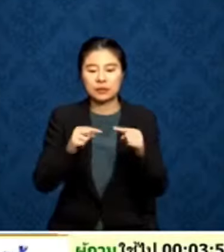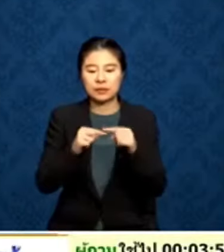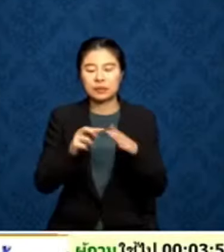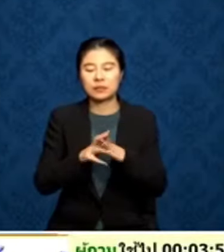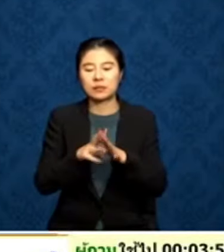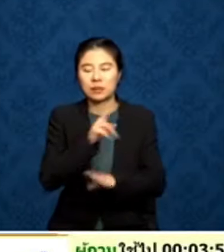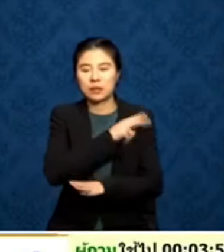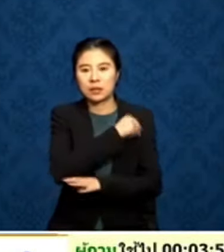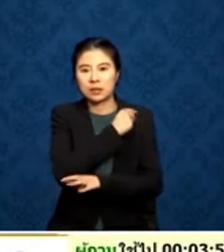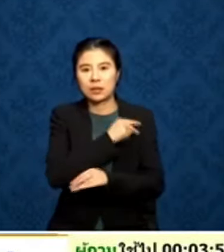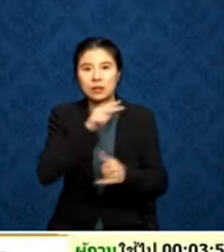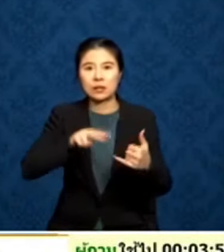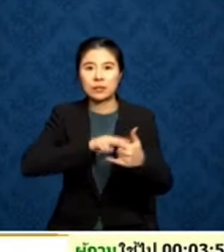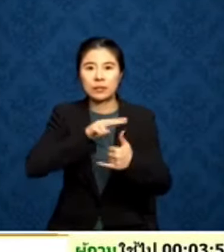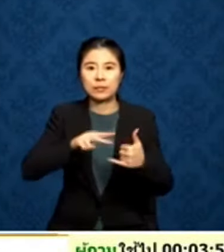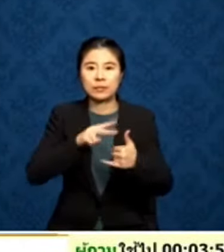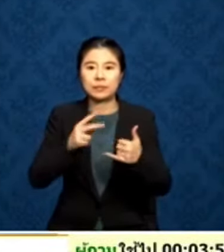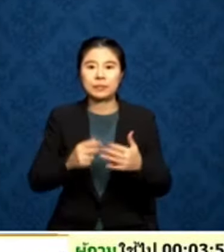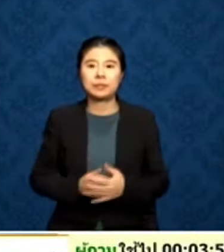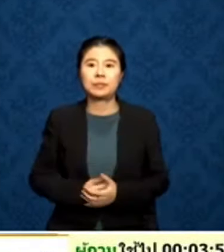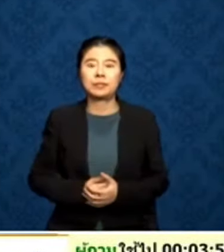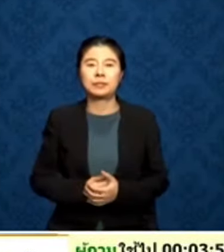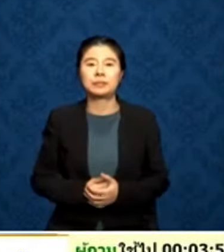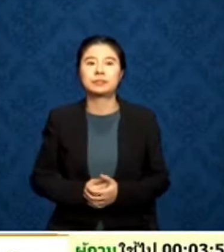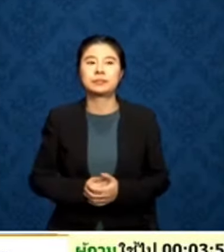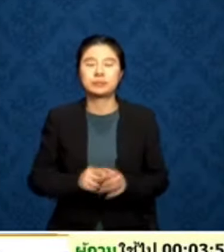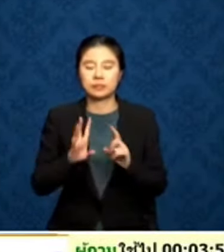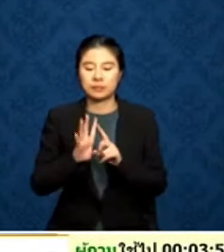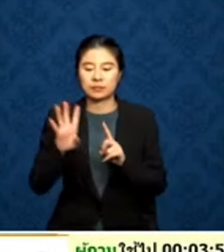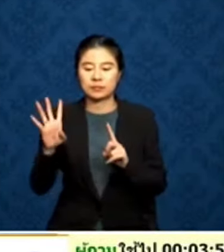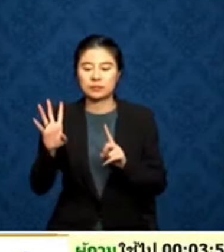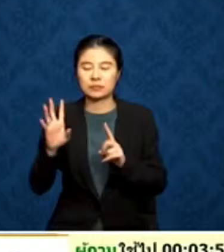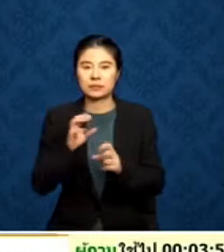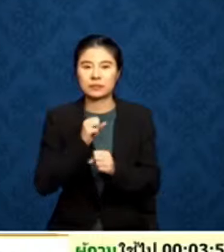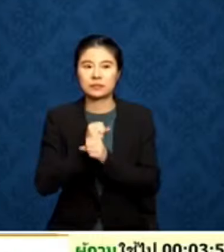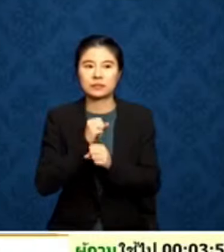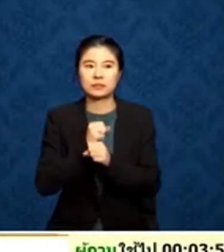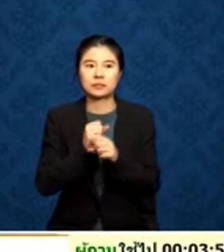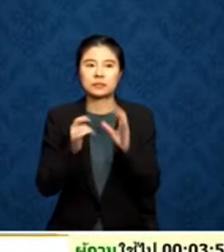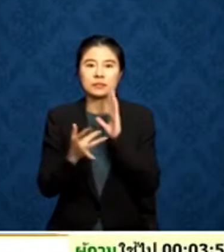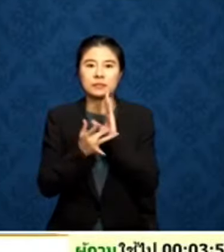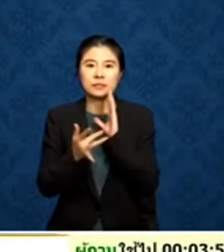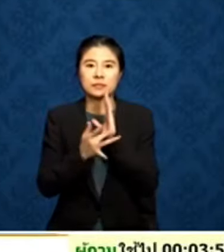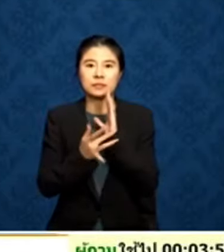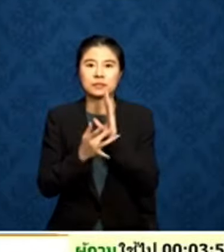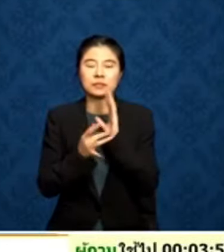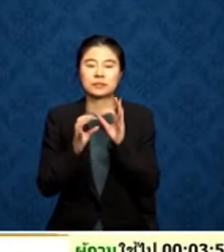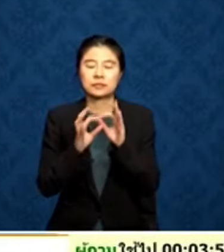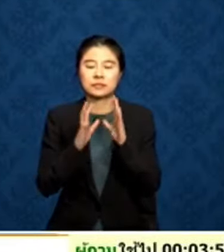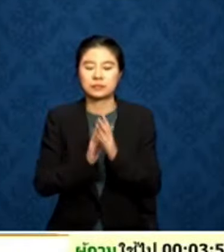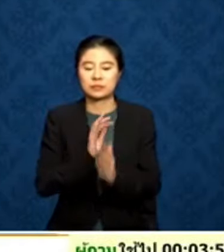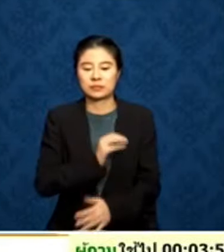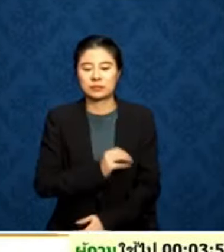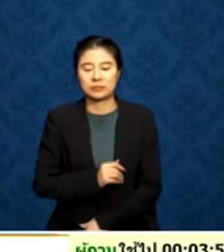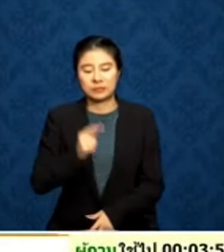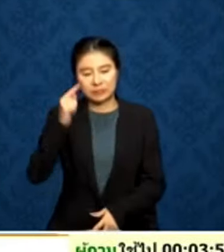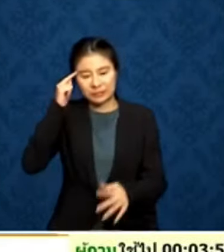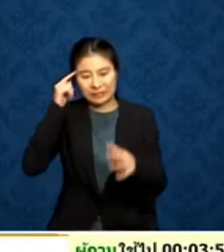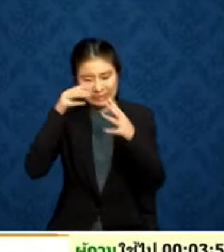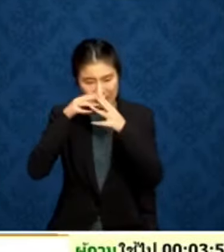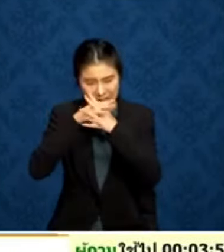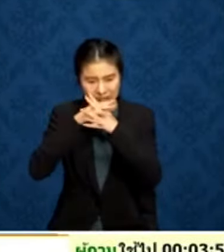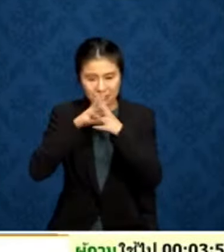พทย์ 4. เพิ่มการใช้เทคโนโลยีนวัตกรรมสุขภาพจิตผมมี